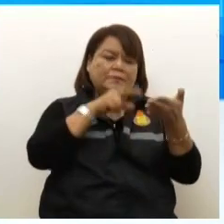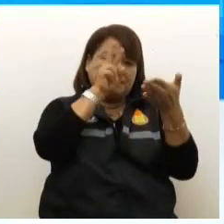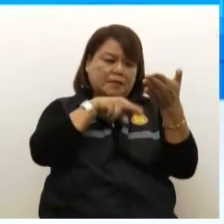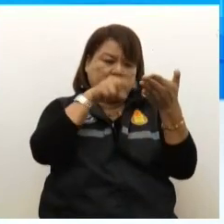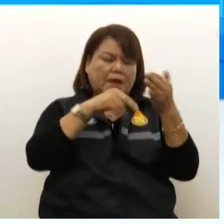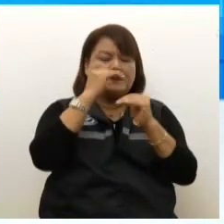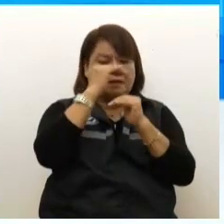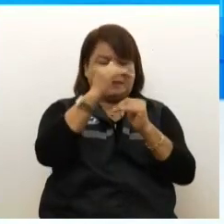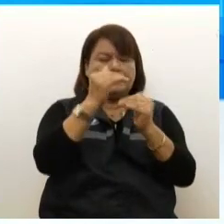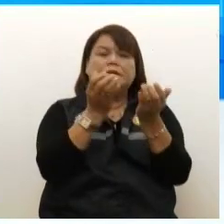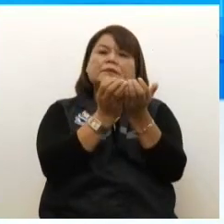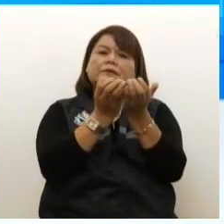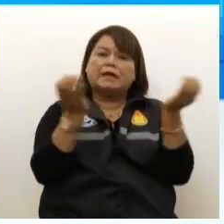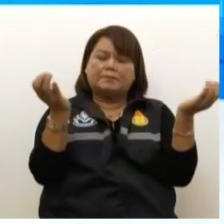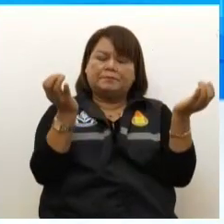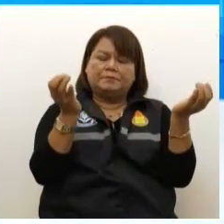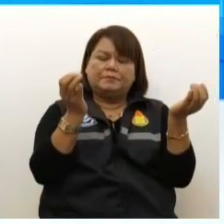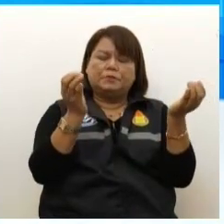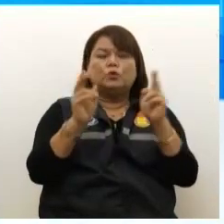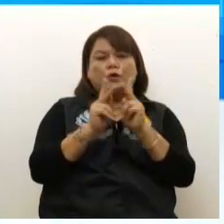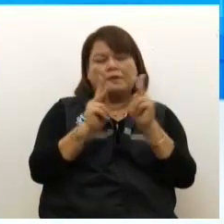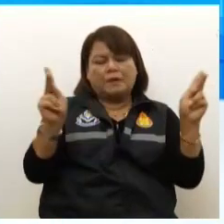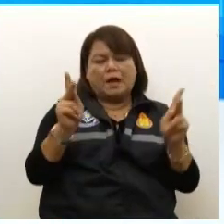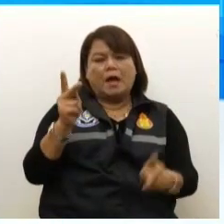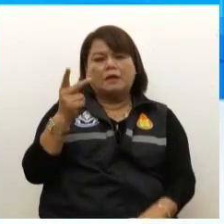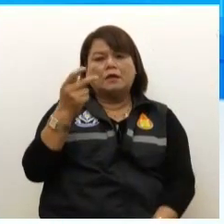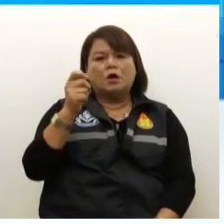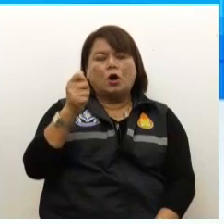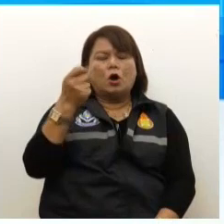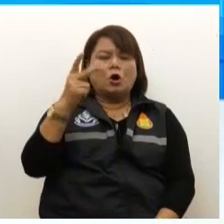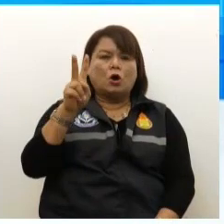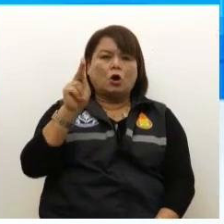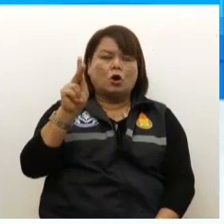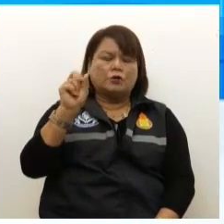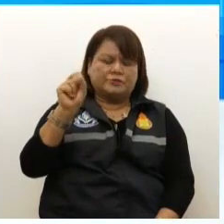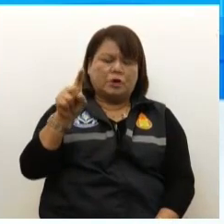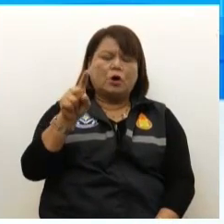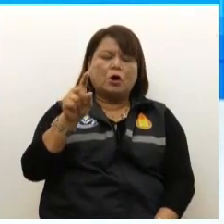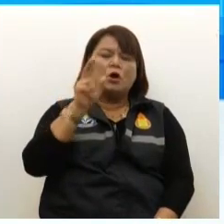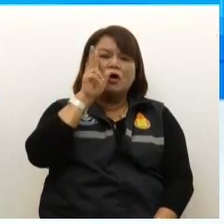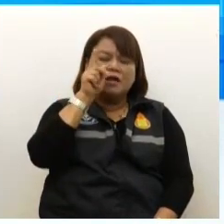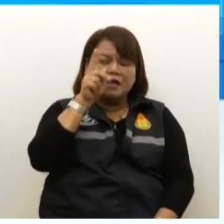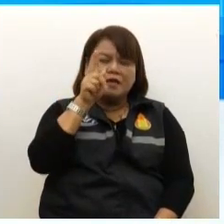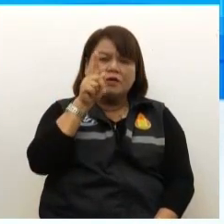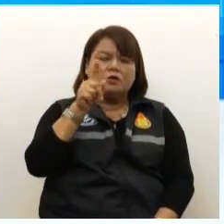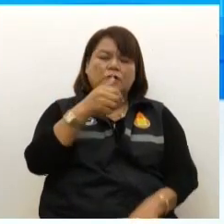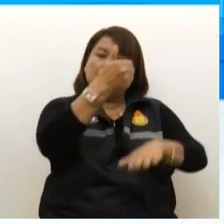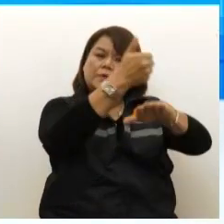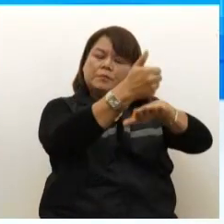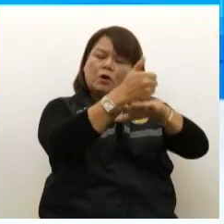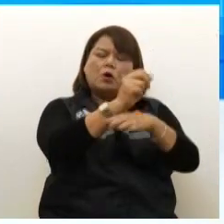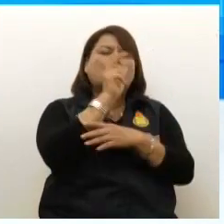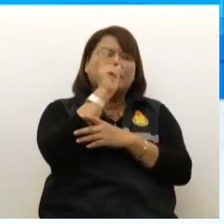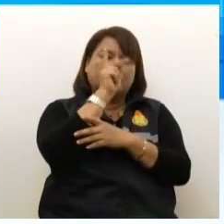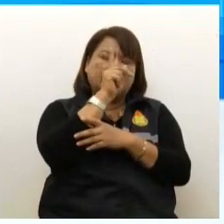ณฑ์ที่เป็นธรรมโดยคณะกรรมการอกกสเขตของแต่ละเขตในฐานะที่ท่านเป็นผอ.เขตเป็นอกกสเข